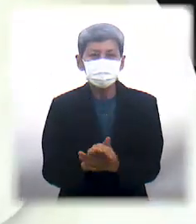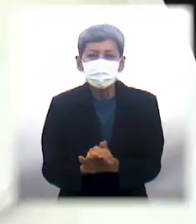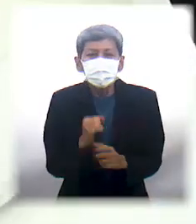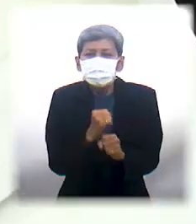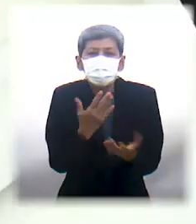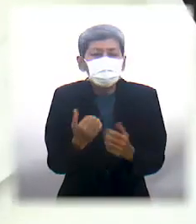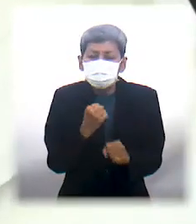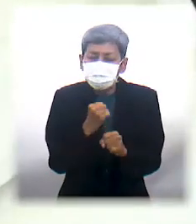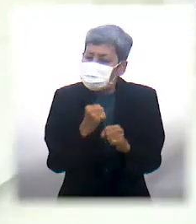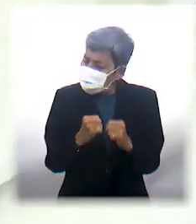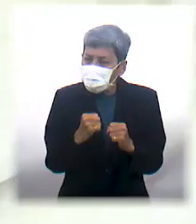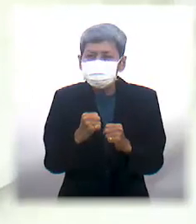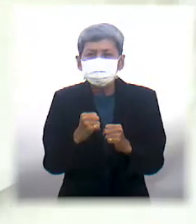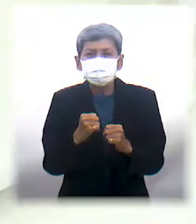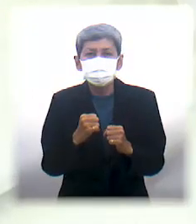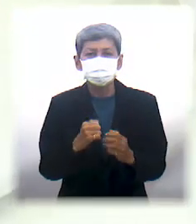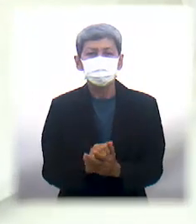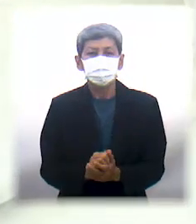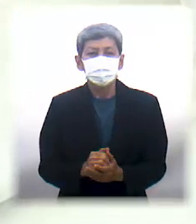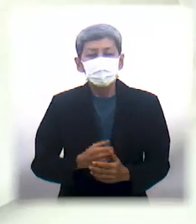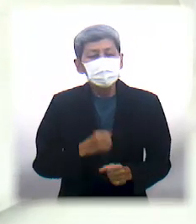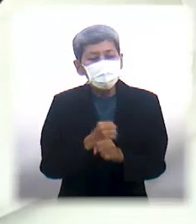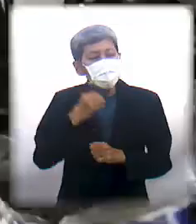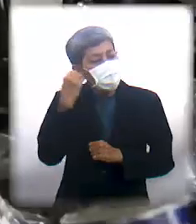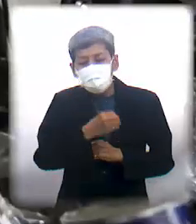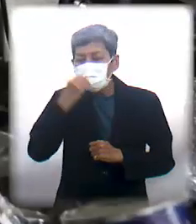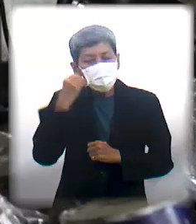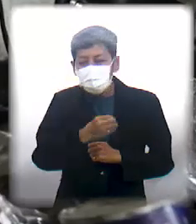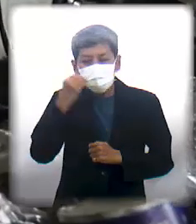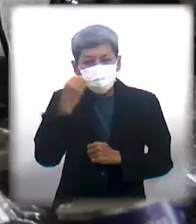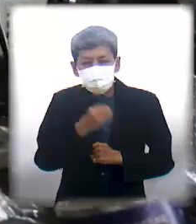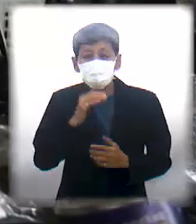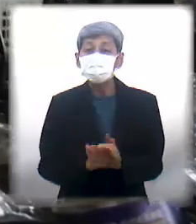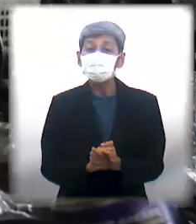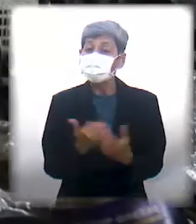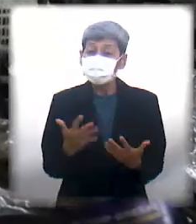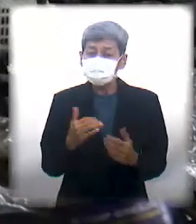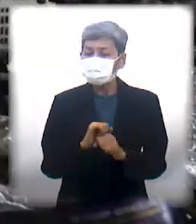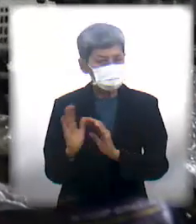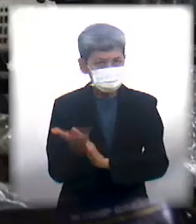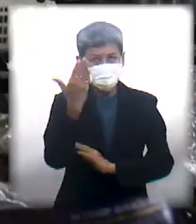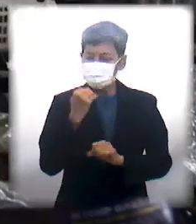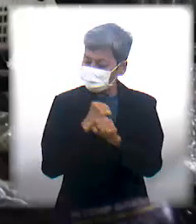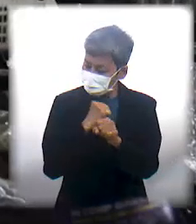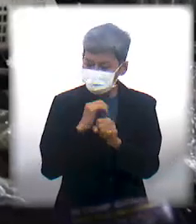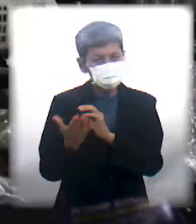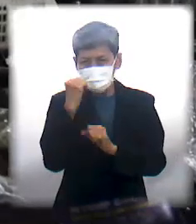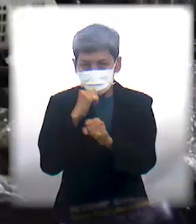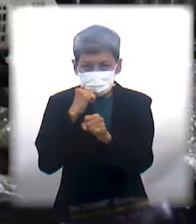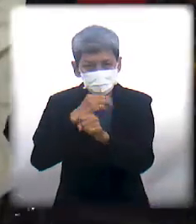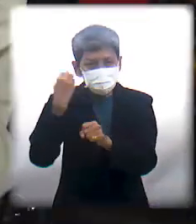ดอะแต่แต่ละวันที่ผ่านไปวันนี้ไม่ดีพรุ่งนี้ก็ตื่นเช้ามาเริ่มต้นใหม่อย่างเงี้ยครับ